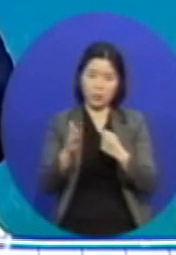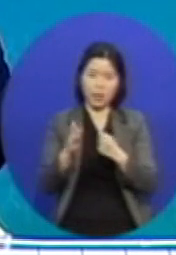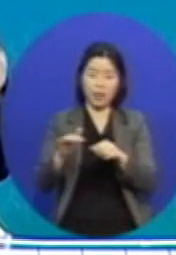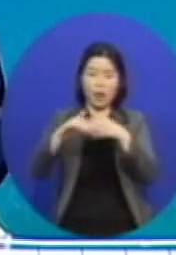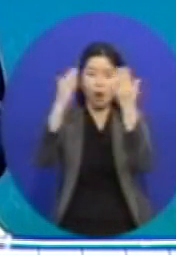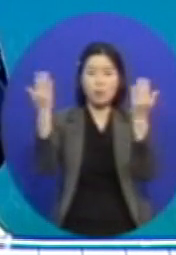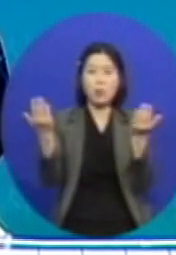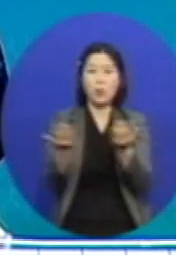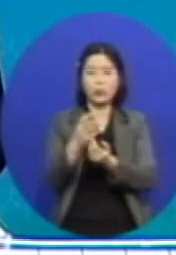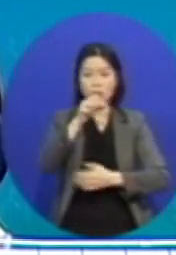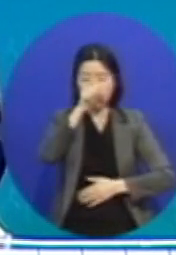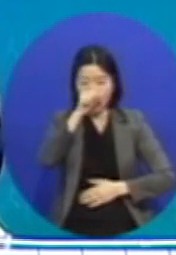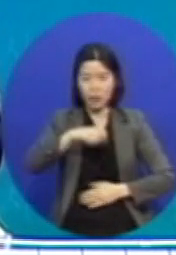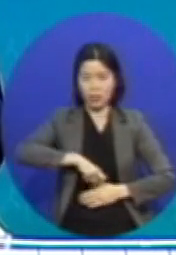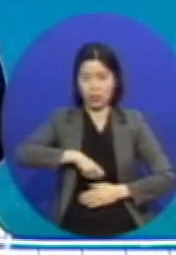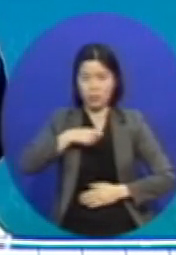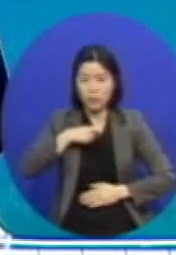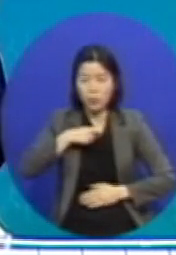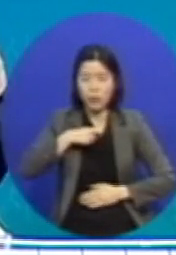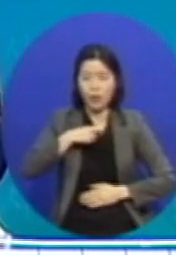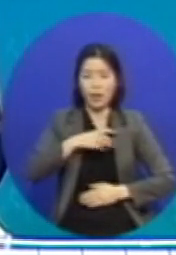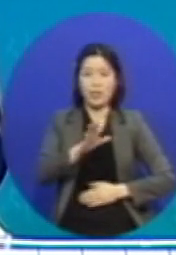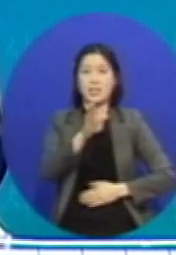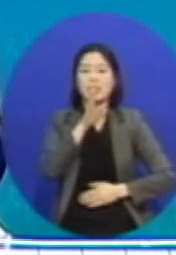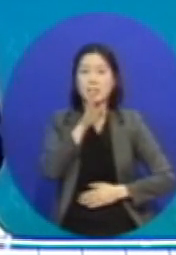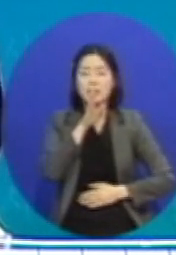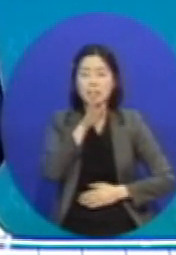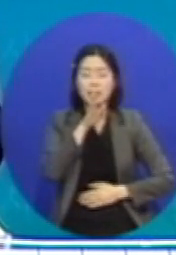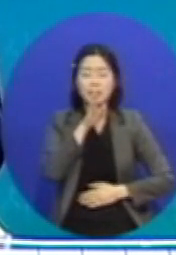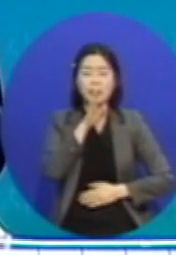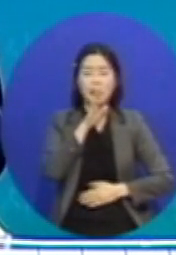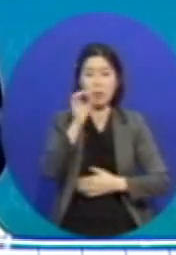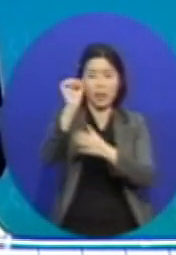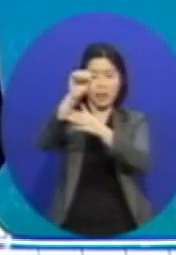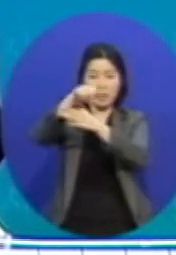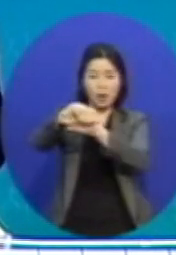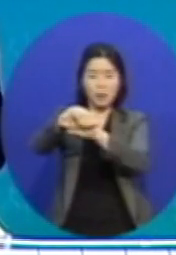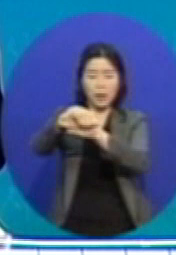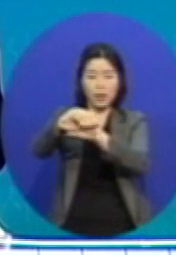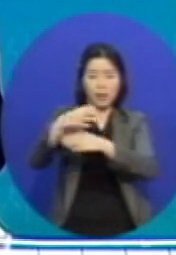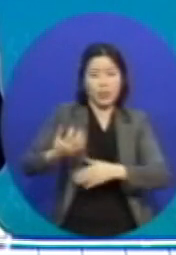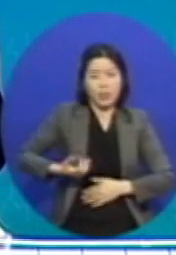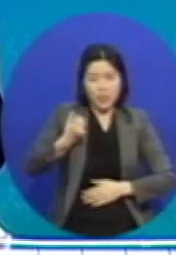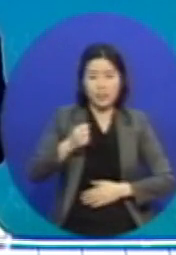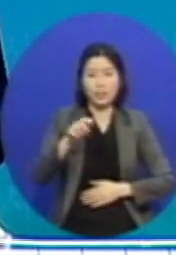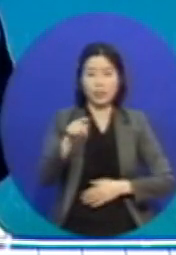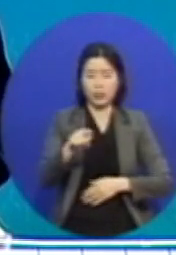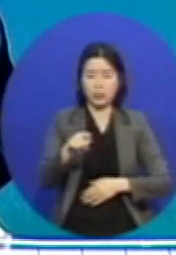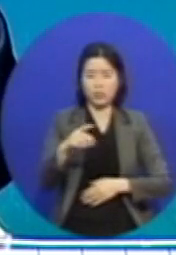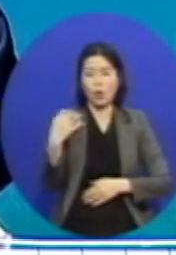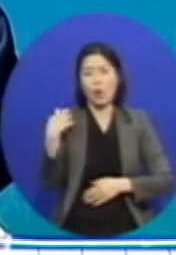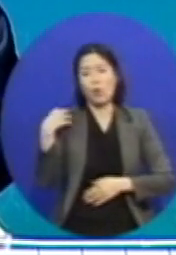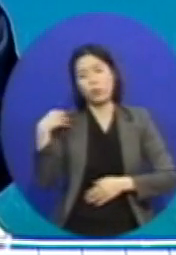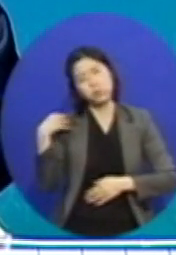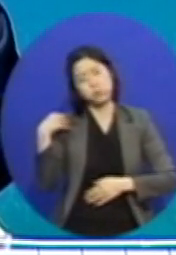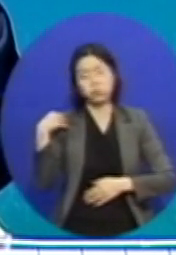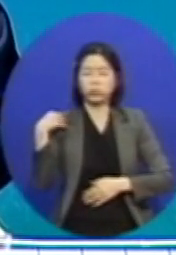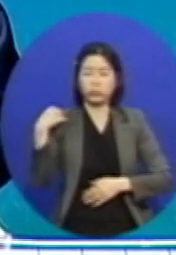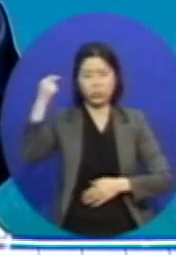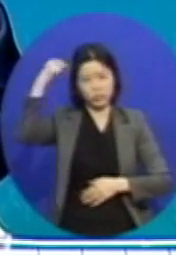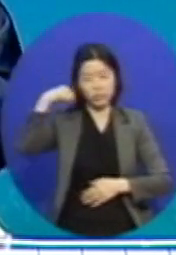착함과 의로움과 진실함 에 열매를 맺는다는 것은 부담스럽게 말한